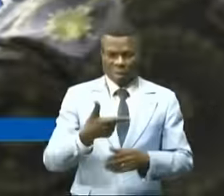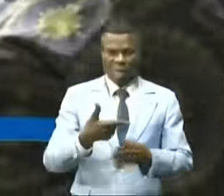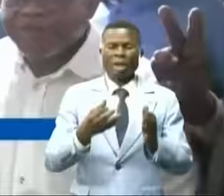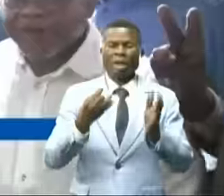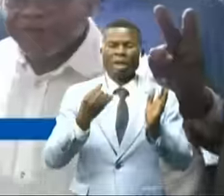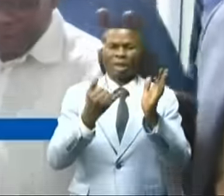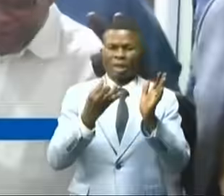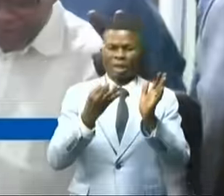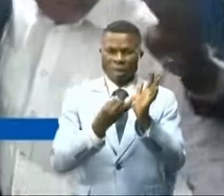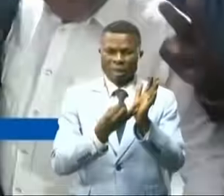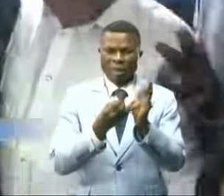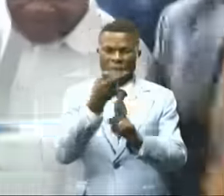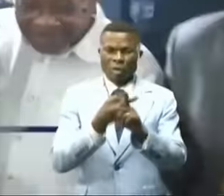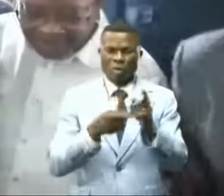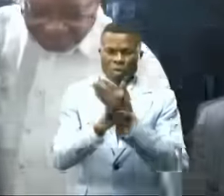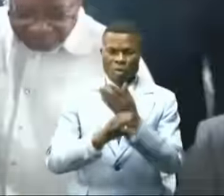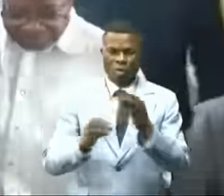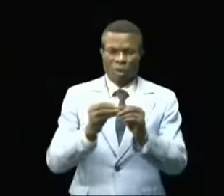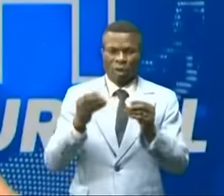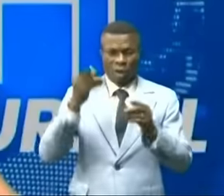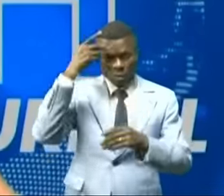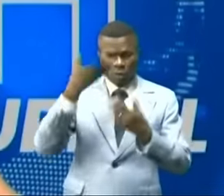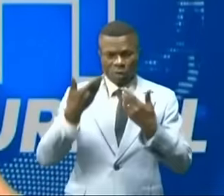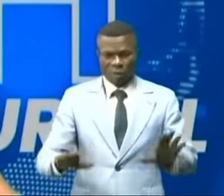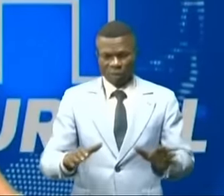clôturée cette longue réunion politique.